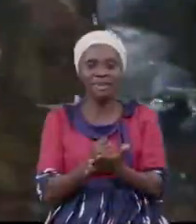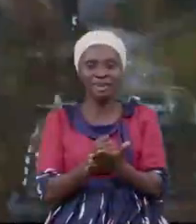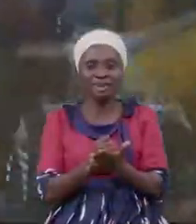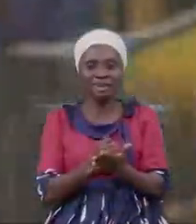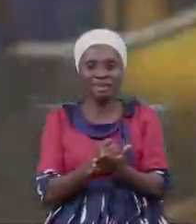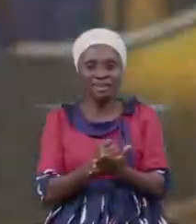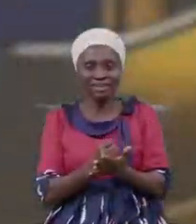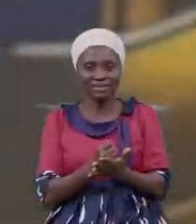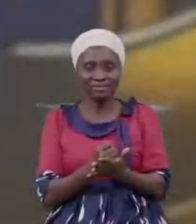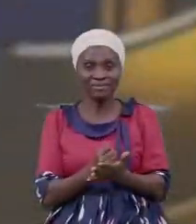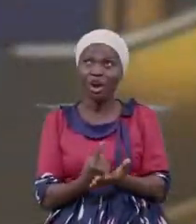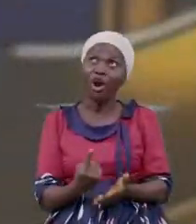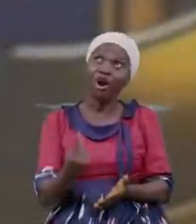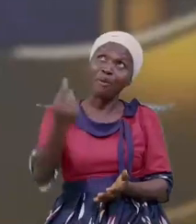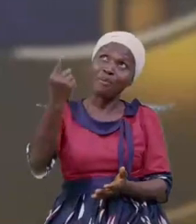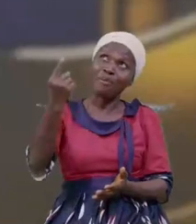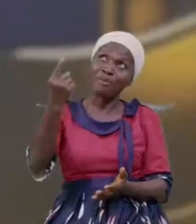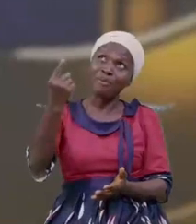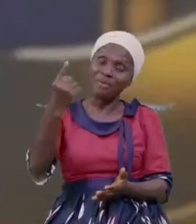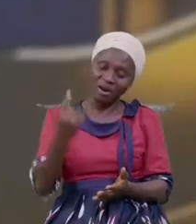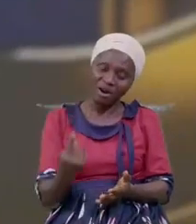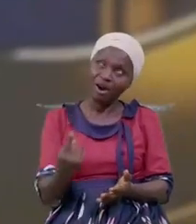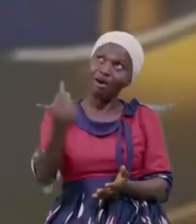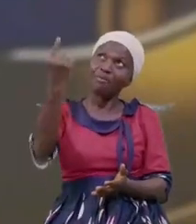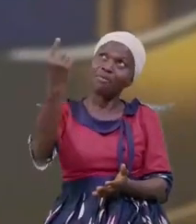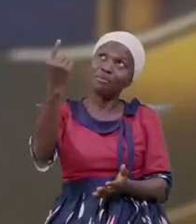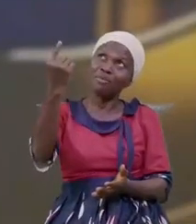Jésus en haut en